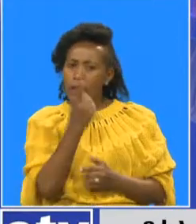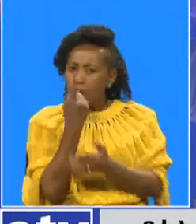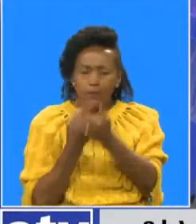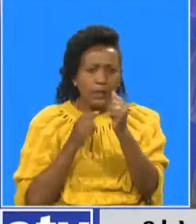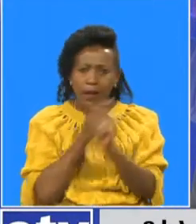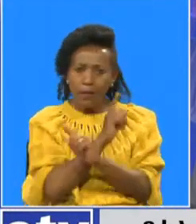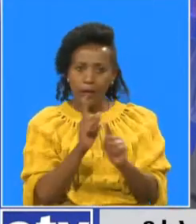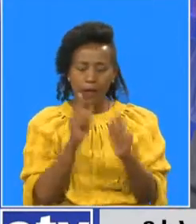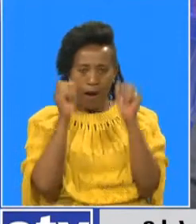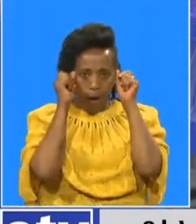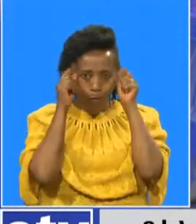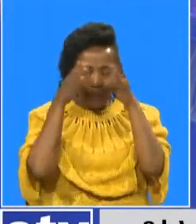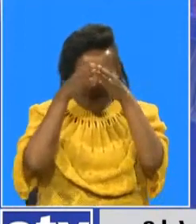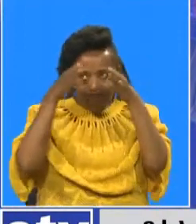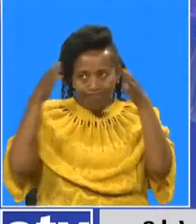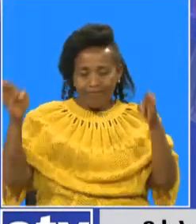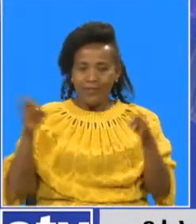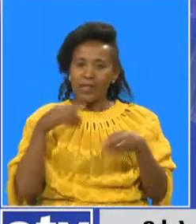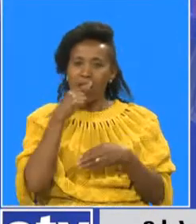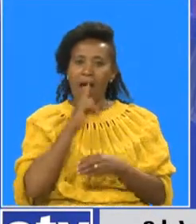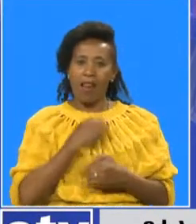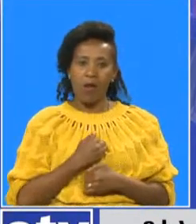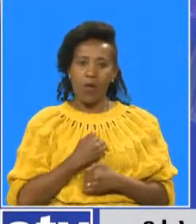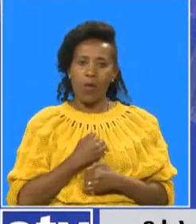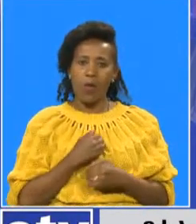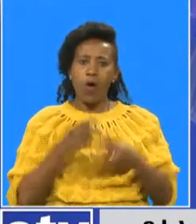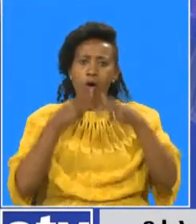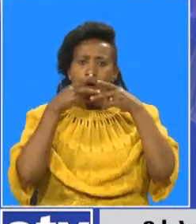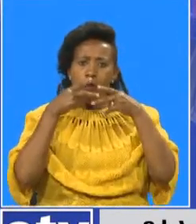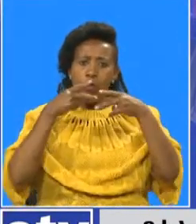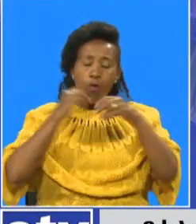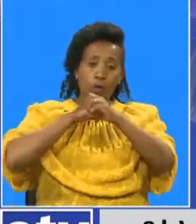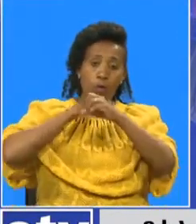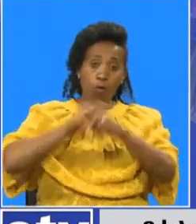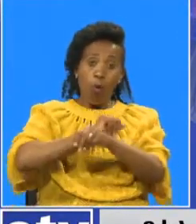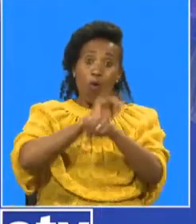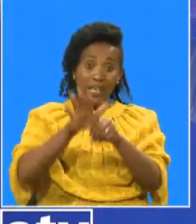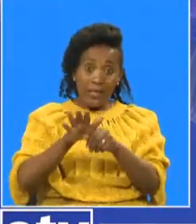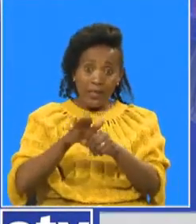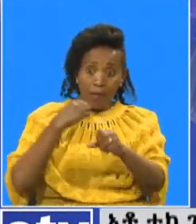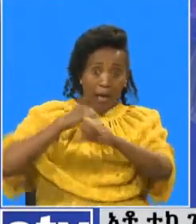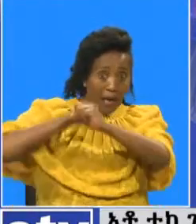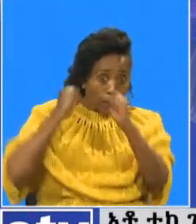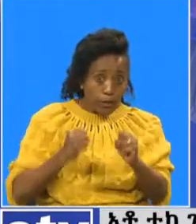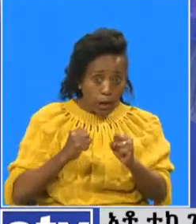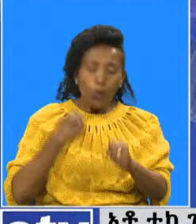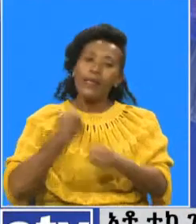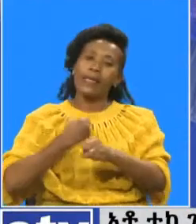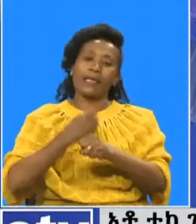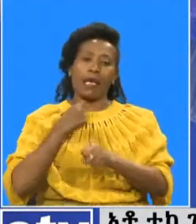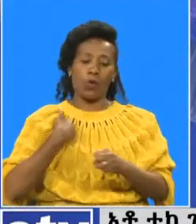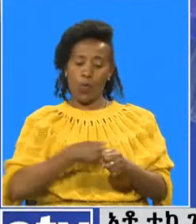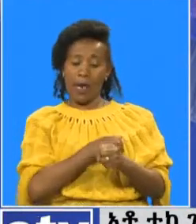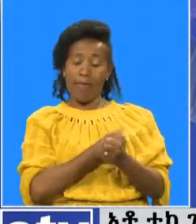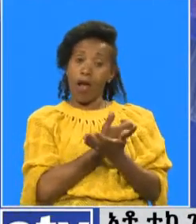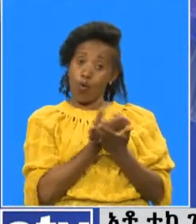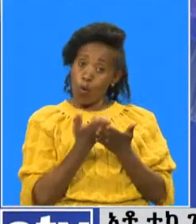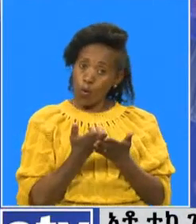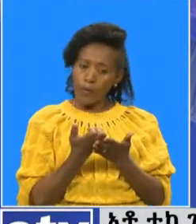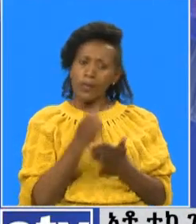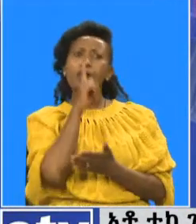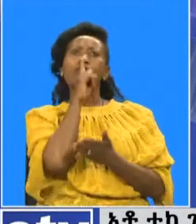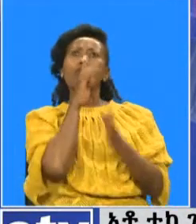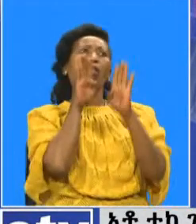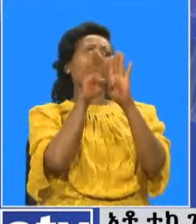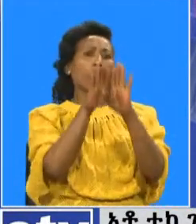ብቻ አይደለም፣ አዌርነስ መፍጠር ነው። ኮቪዱ መከላከል የምንችለው እየሰራን ነው። በተለይ የኛ ኢኮኖሚ ዝም